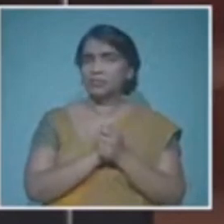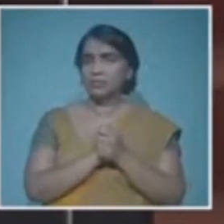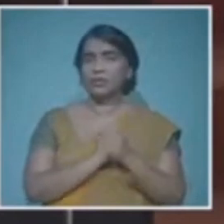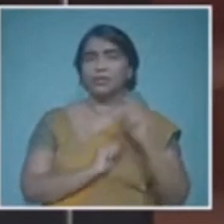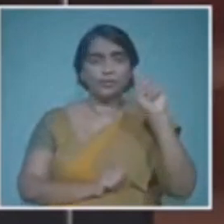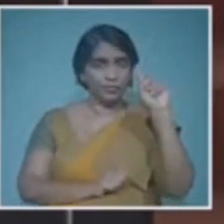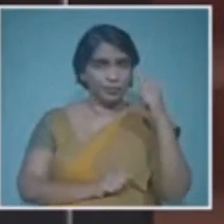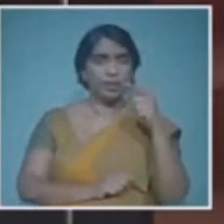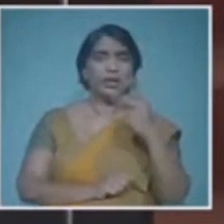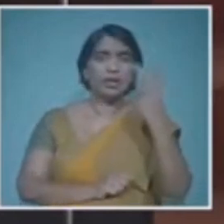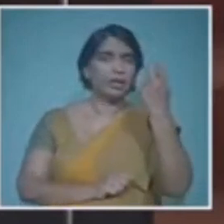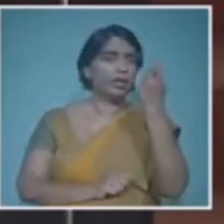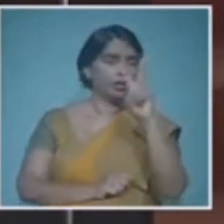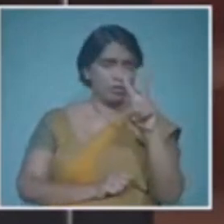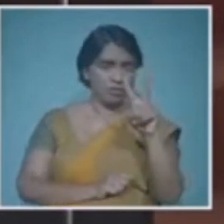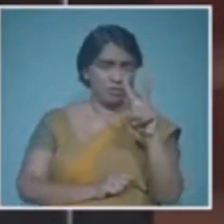ඉස්සෙල්ලාම 2012